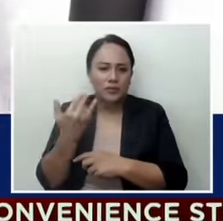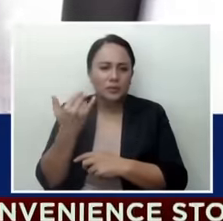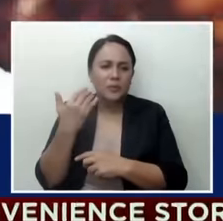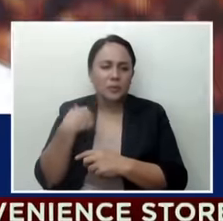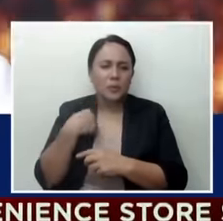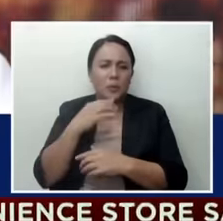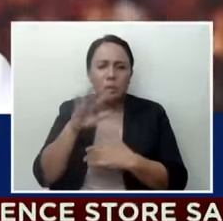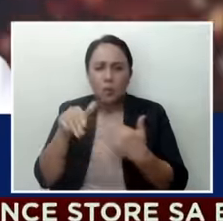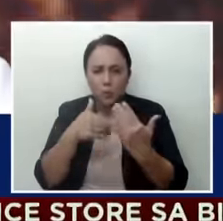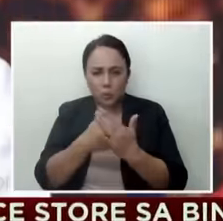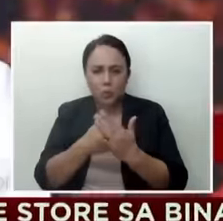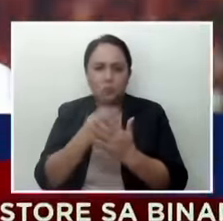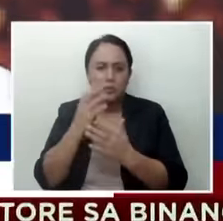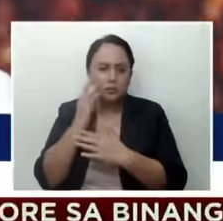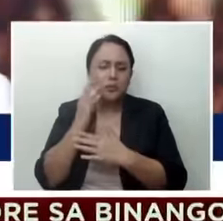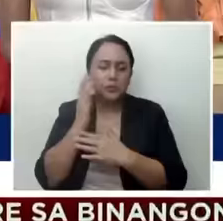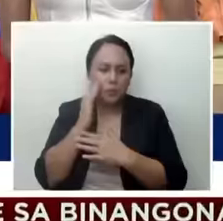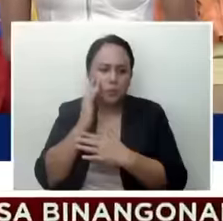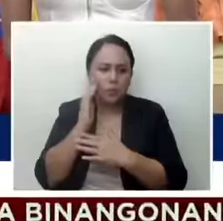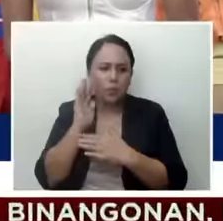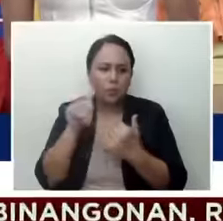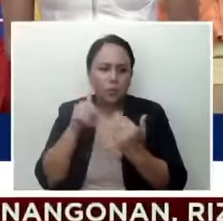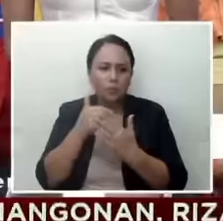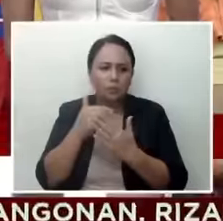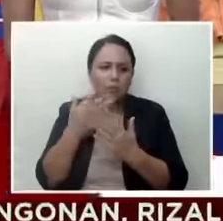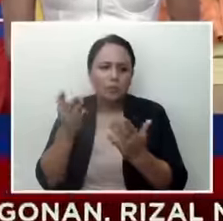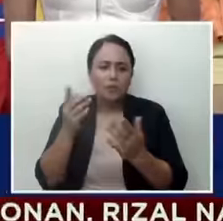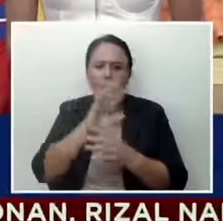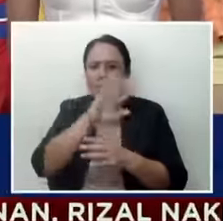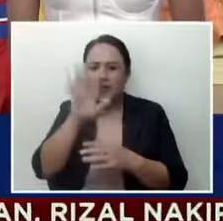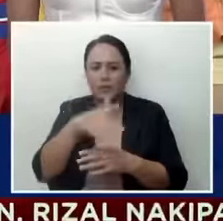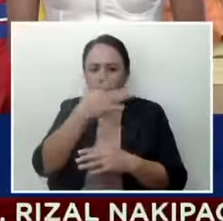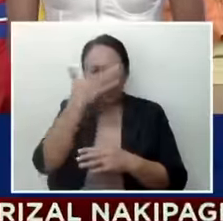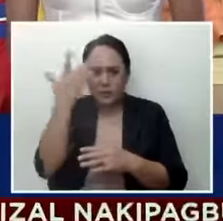darating dito. Pero syempre ayaw nating malimutan tayo ng